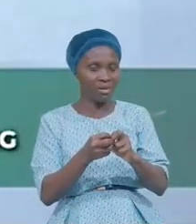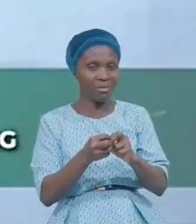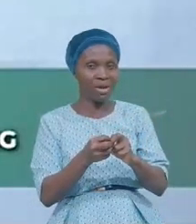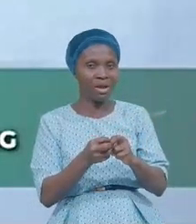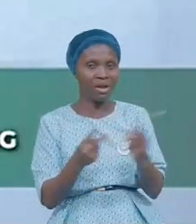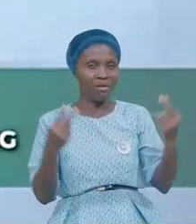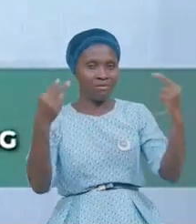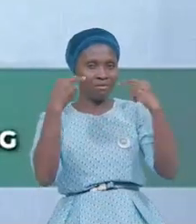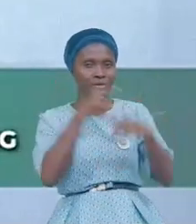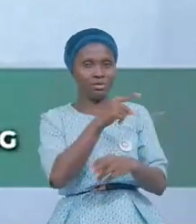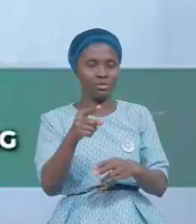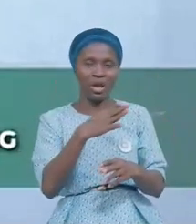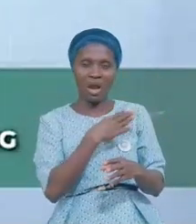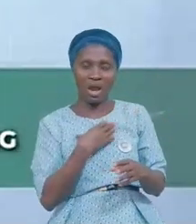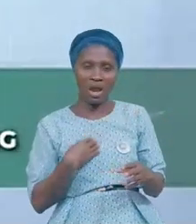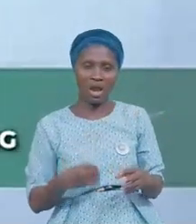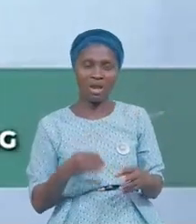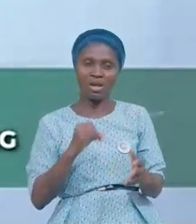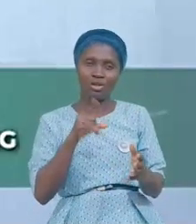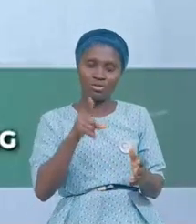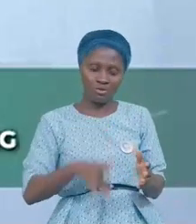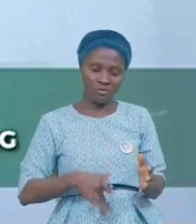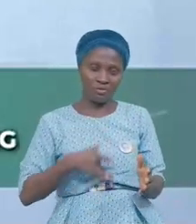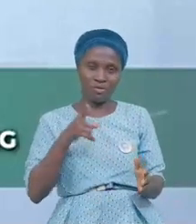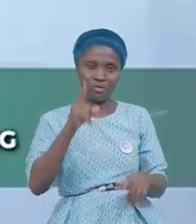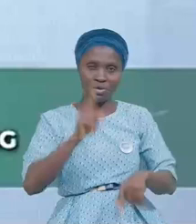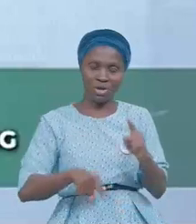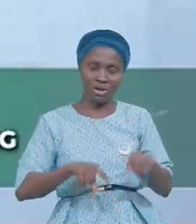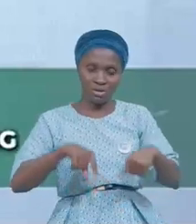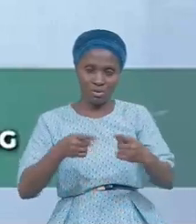pas passer par le tunnel,